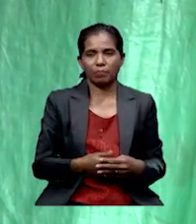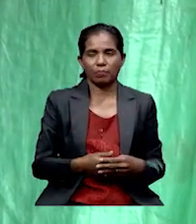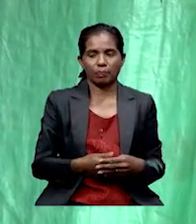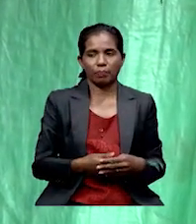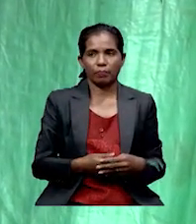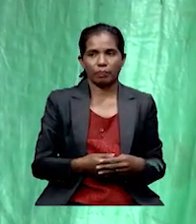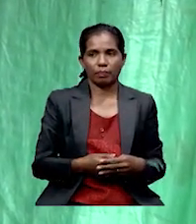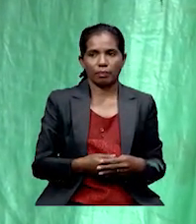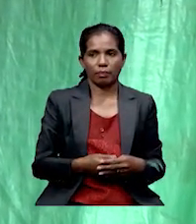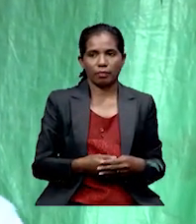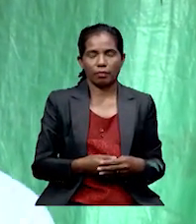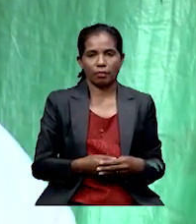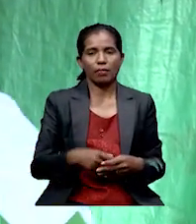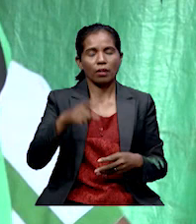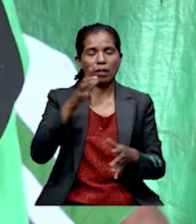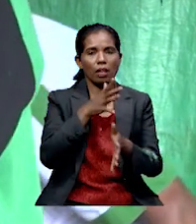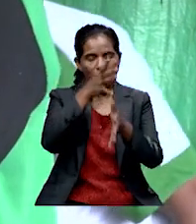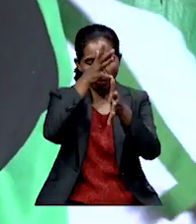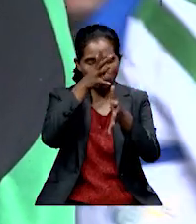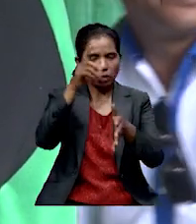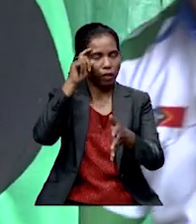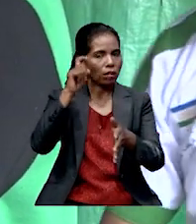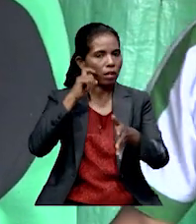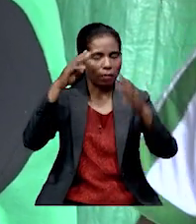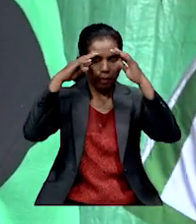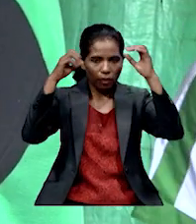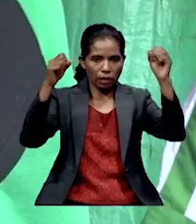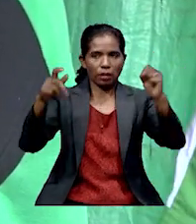neba abonana presiden di partido CNRT